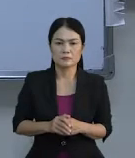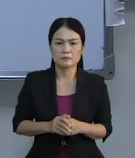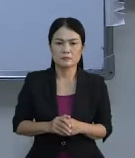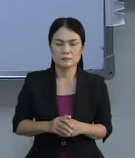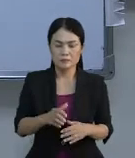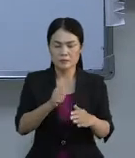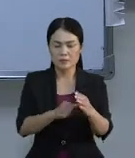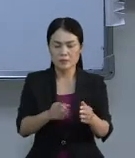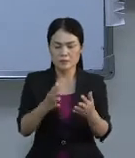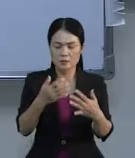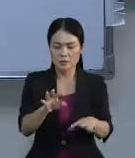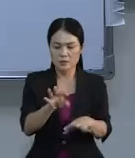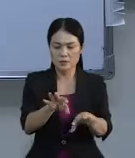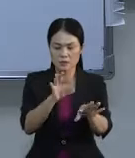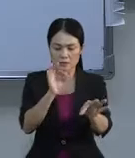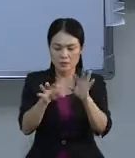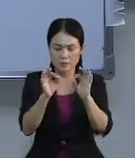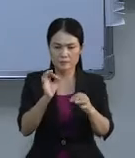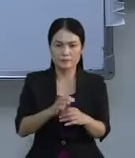sáng